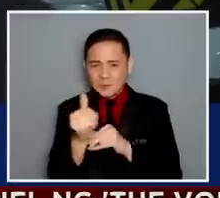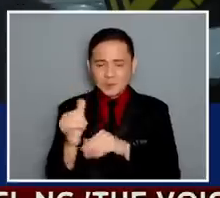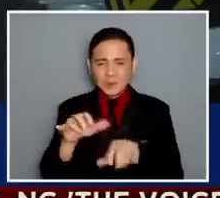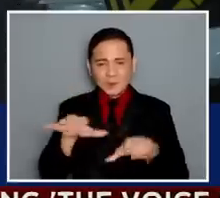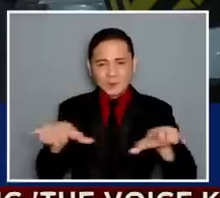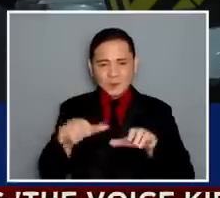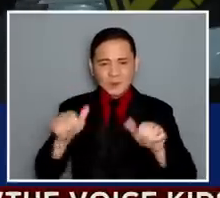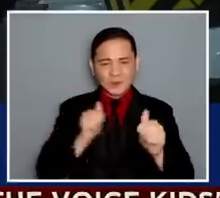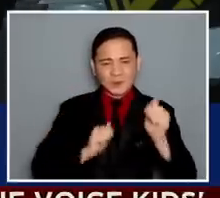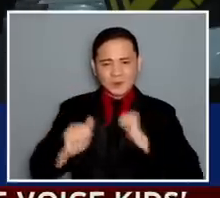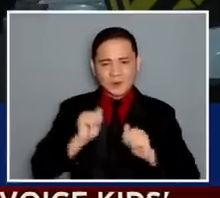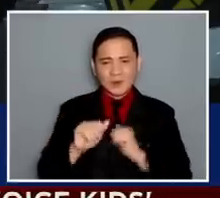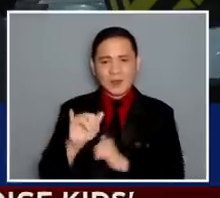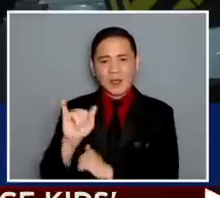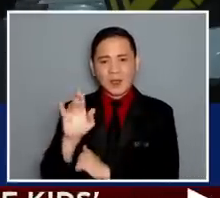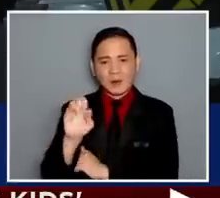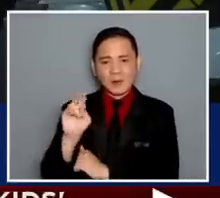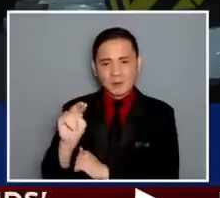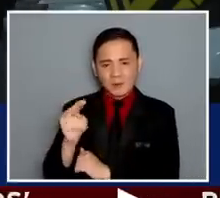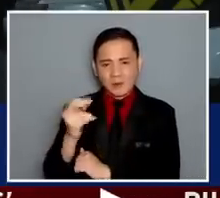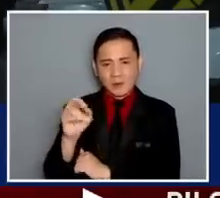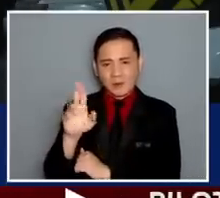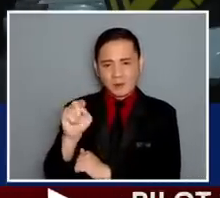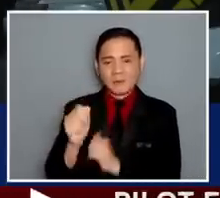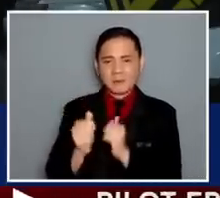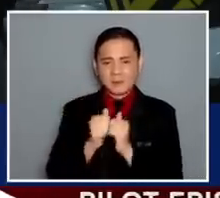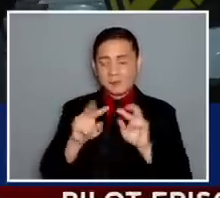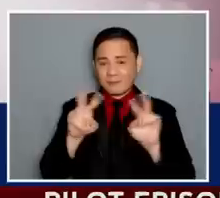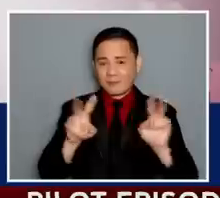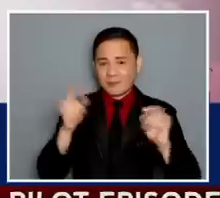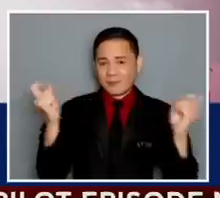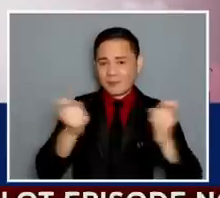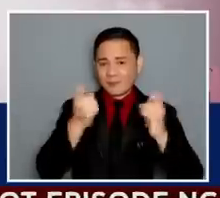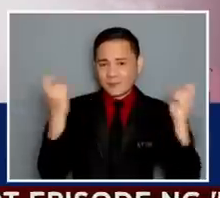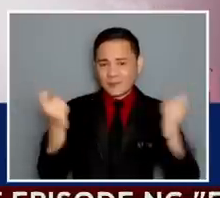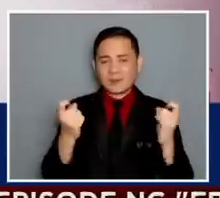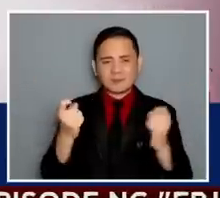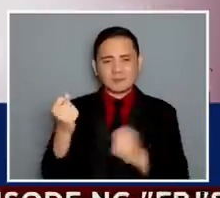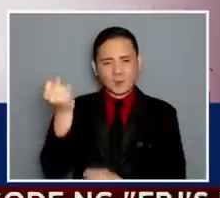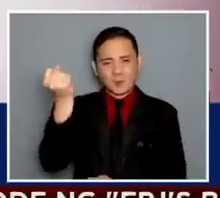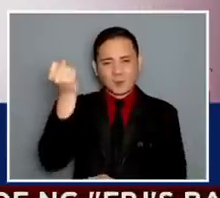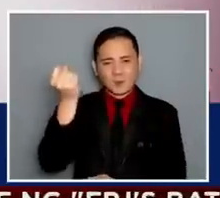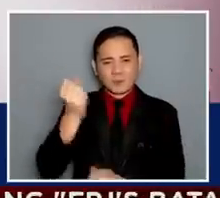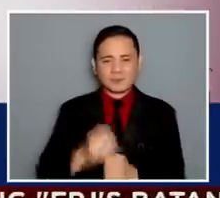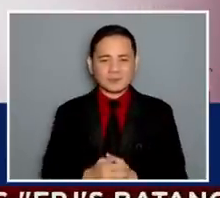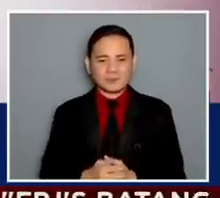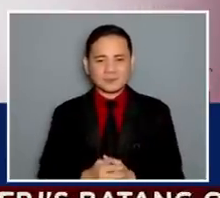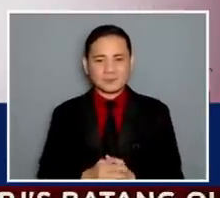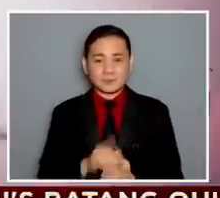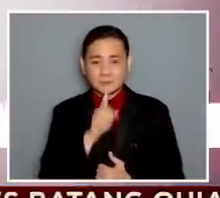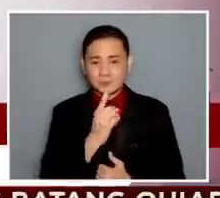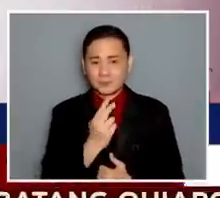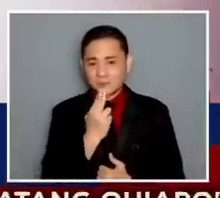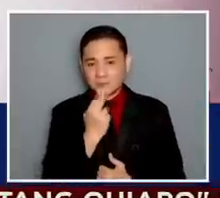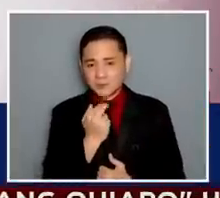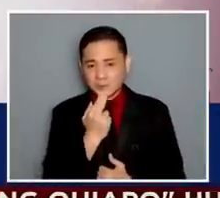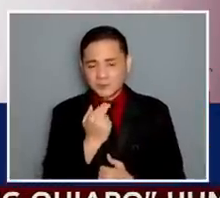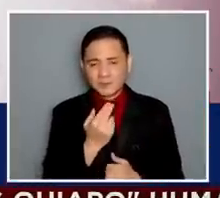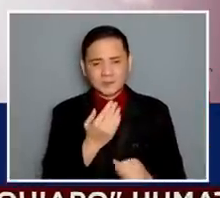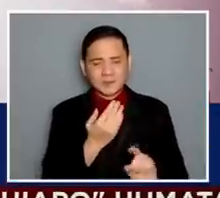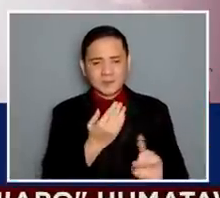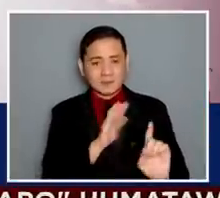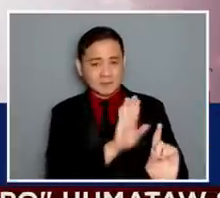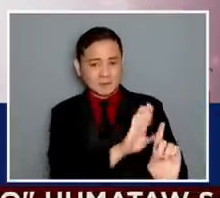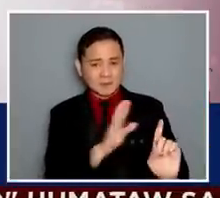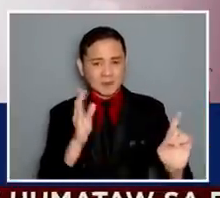So, naka-pause muna ang Valentine's celebration namin ni Sara. Trending naman ang sweet at sexy photo nila ng asawang si Sara